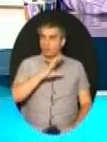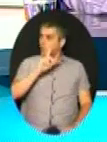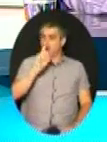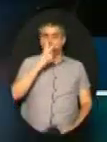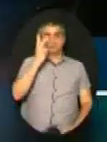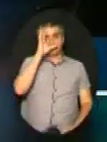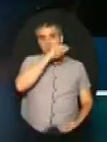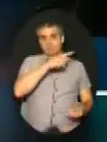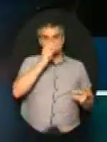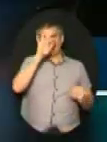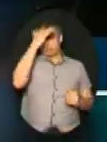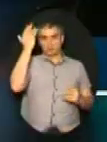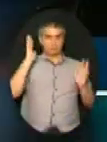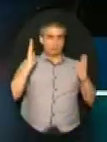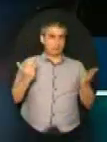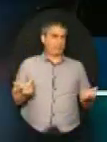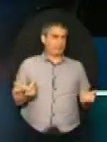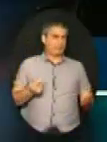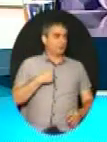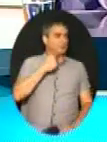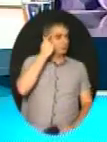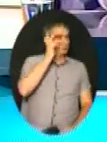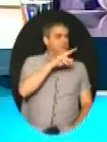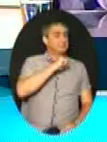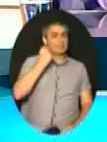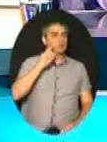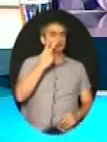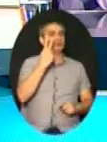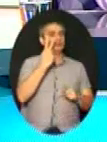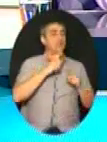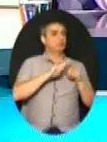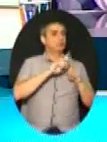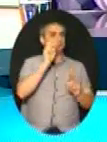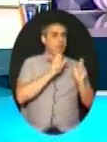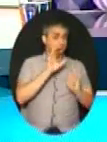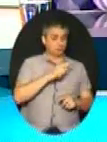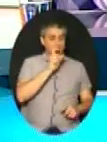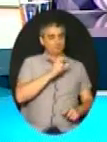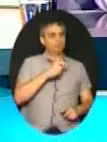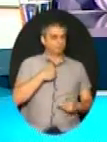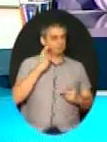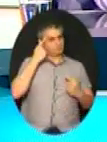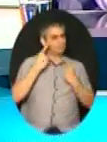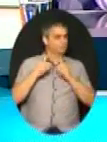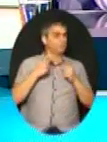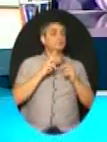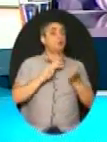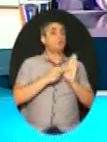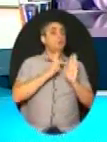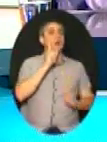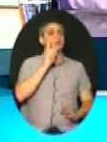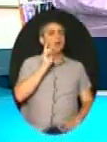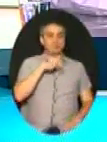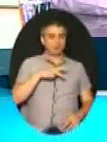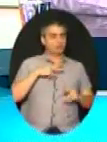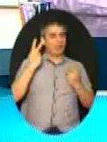שתי התזות מוגזמות מדי. אני חושב שבימין יש שני סוגים של אנשים. יש אנשים שיש לנו איתם חילוקי דעות פוליטיים, אבל